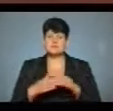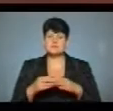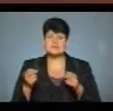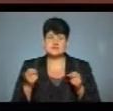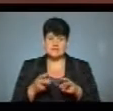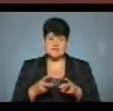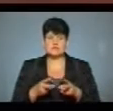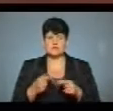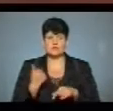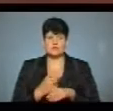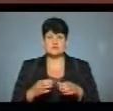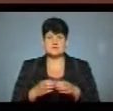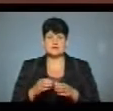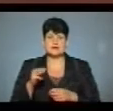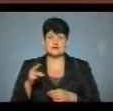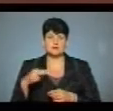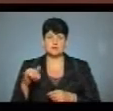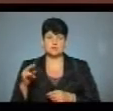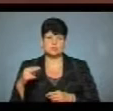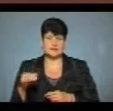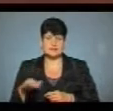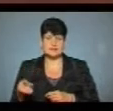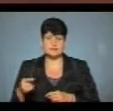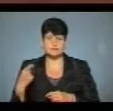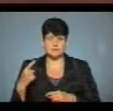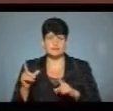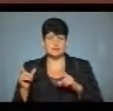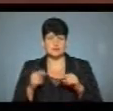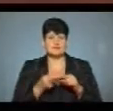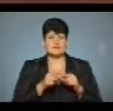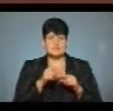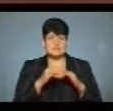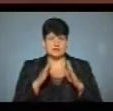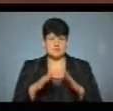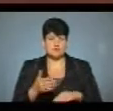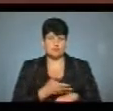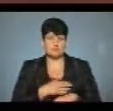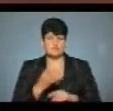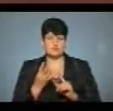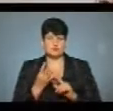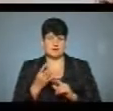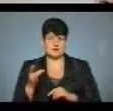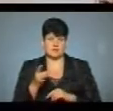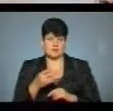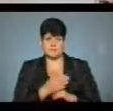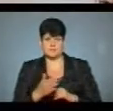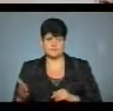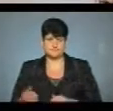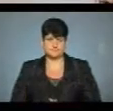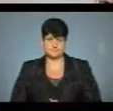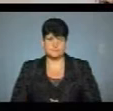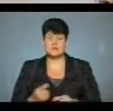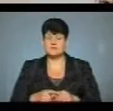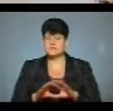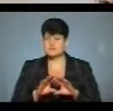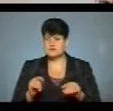сектору служби у справах дітей Тетяни Дуди, діти з Тернопільщини відвідують цей табір в Польщі 4-й рік поспіль. І на цьому у